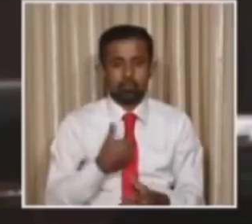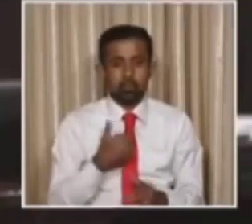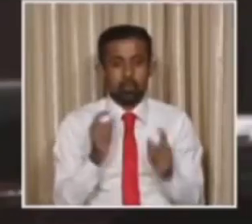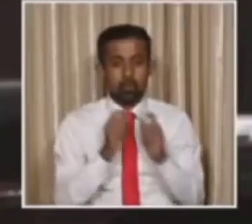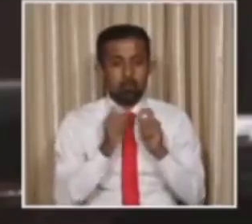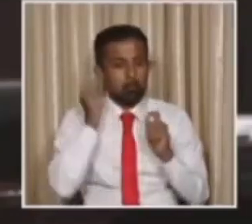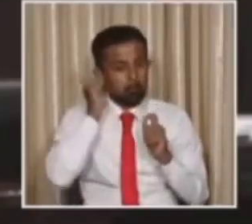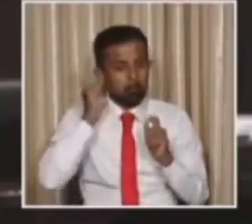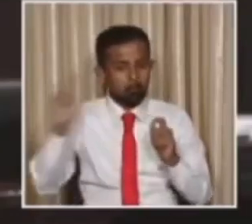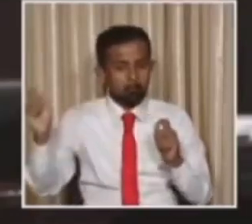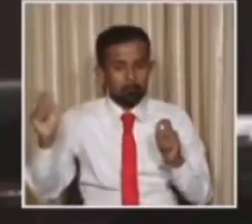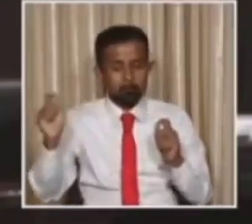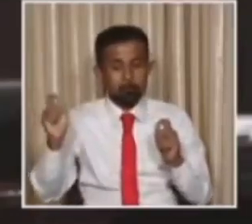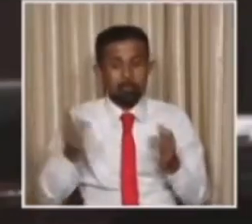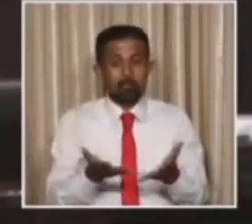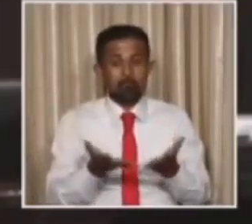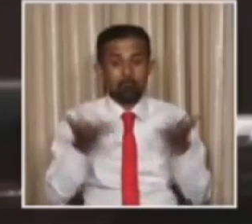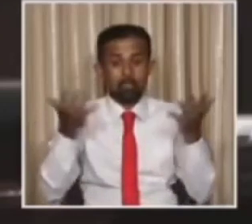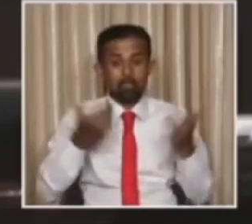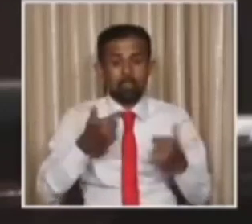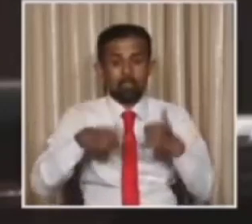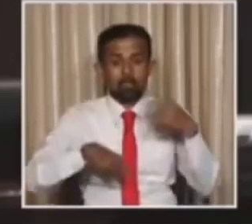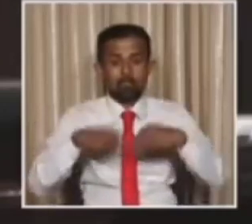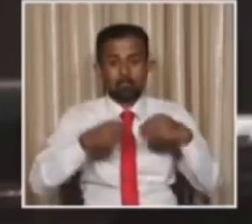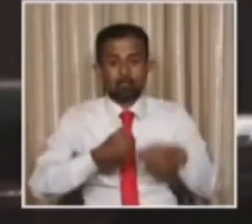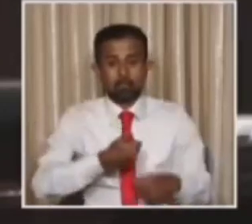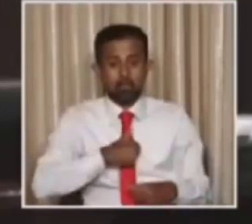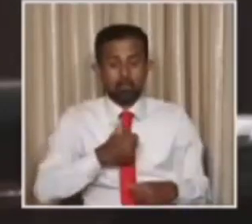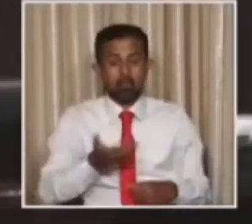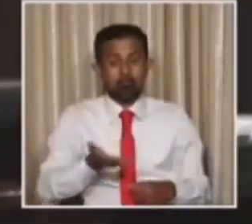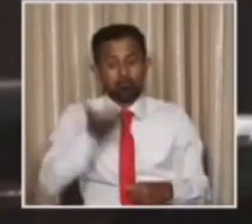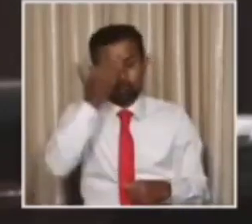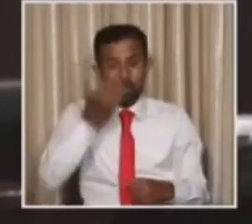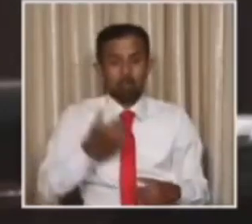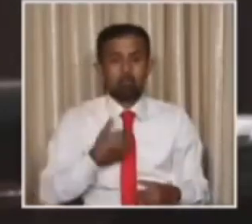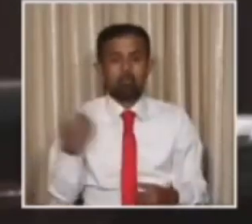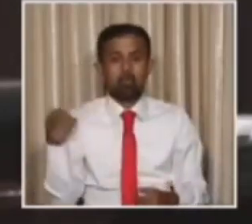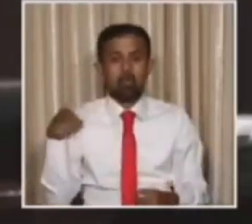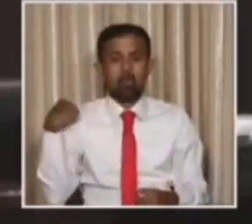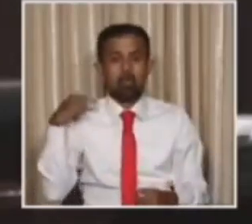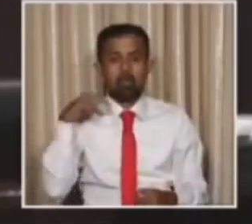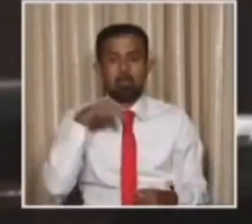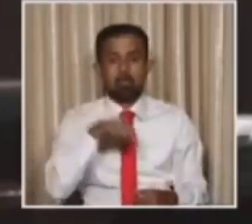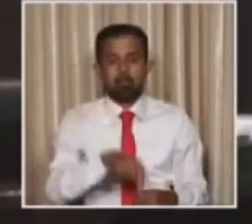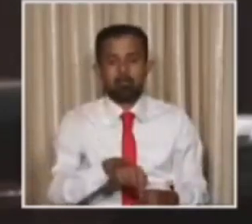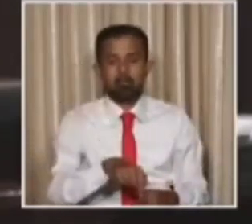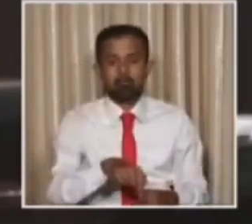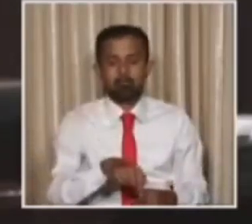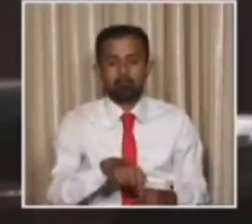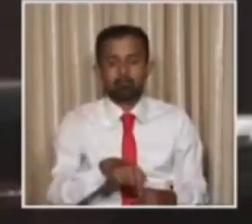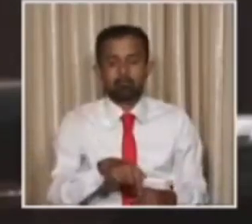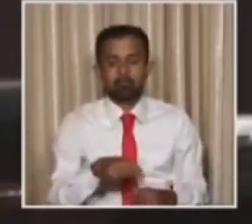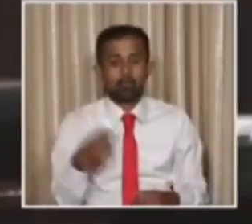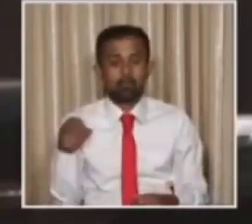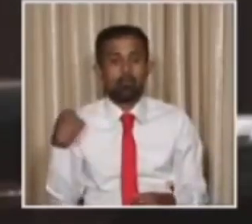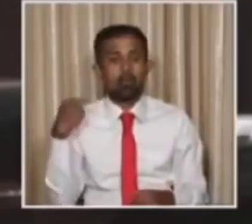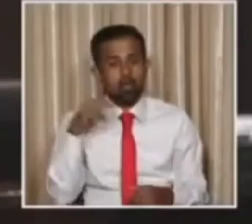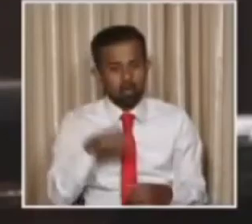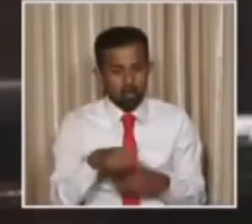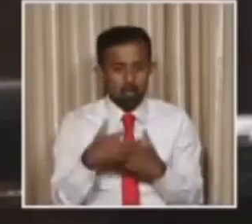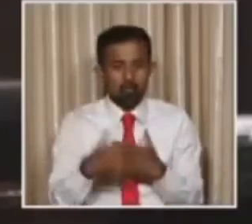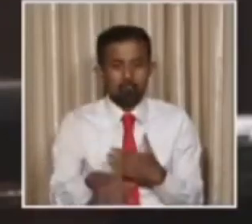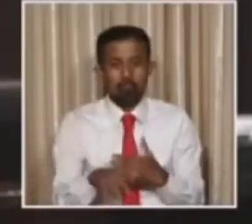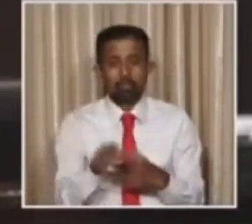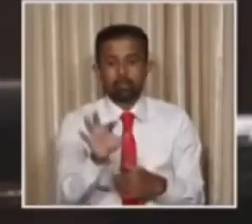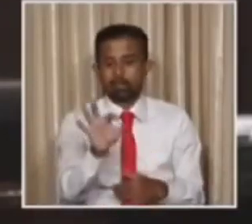விடயத்துக்குரிய அமைச்சரும் இங்கு சமூகம் அளித்திருக்கவில்லை. எனவே அதற்காக அவர்கள் பதில் கூறவில்லை. எனினும் நான் அந்த வினாவை எழுப்பிய போதும் எனக்கான